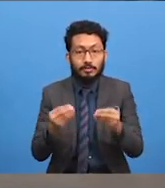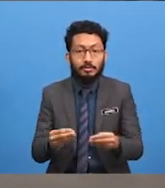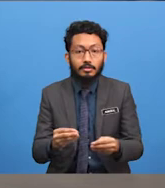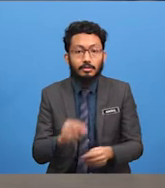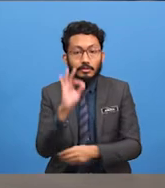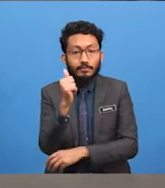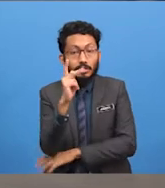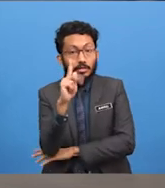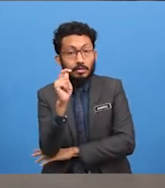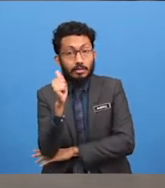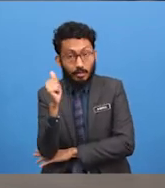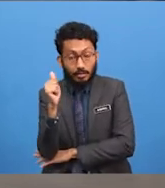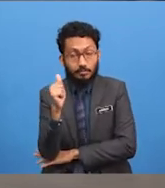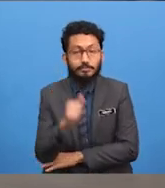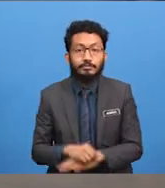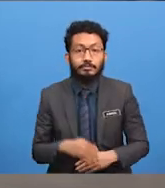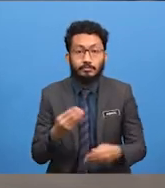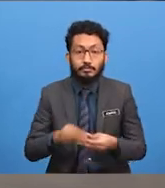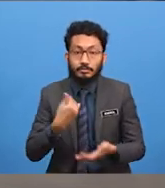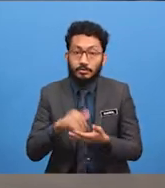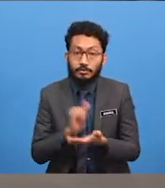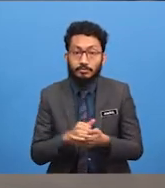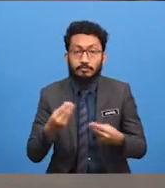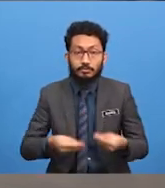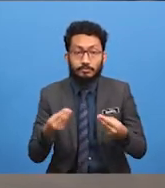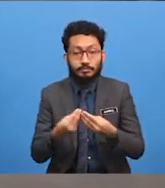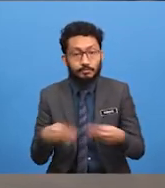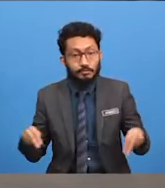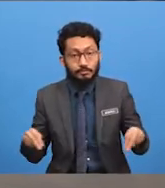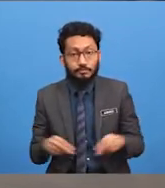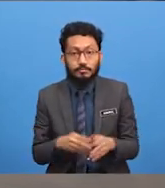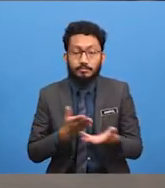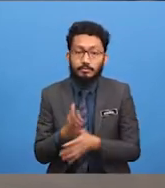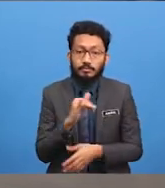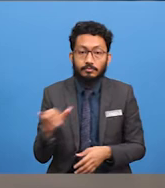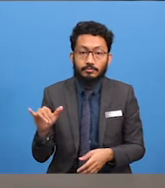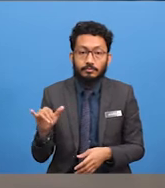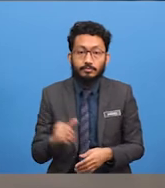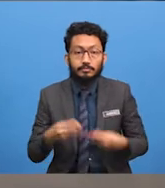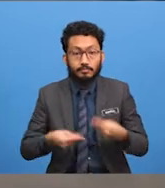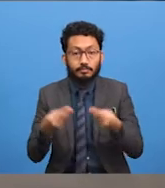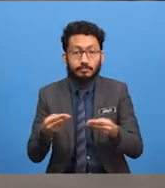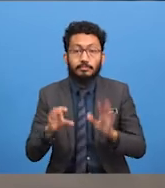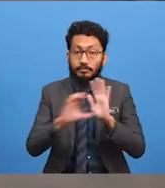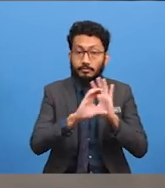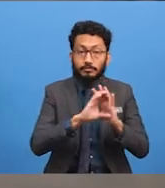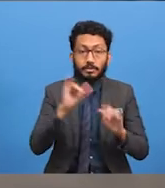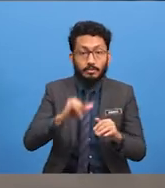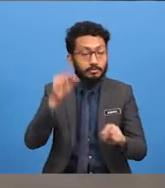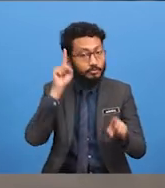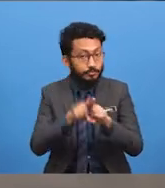fakta terlebih dahulu, kemudian memberikan huraian dan seterusnya memberikan contoh yang